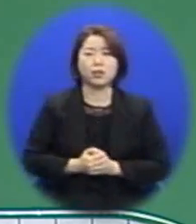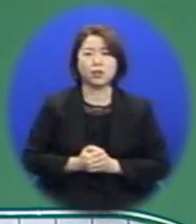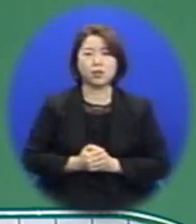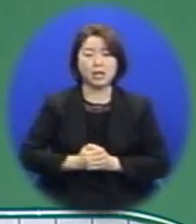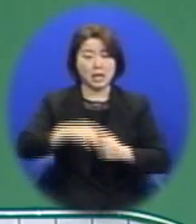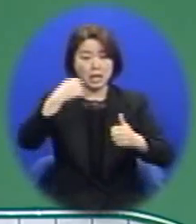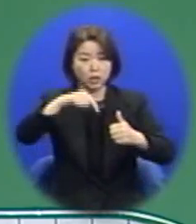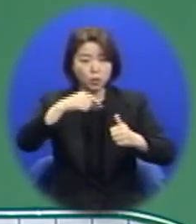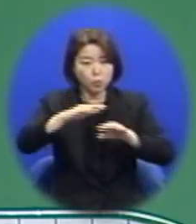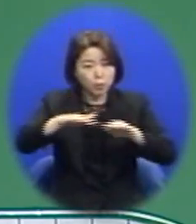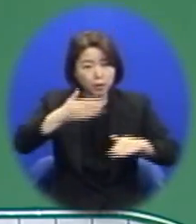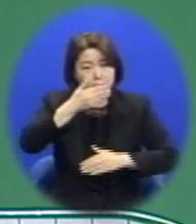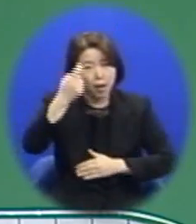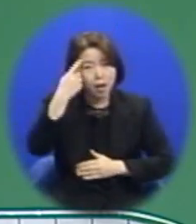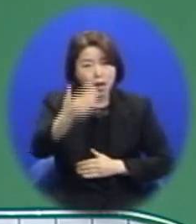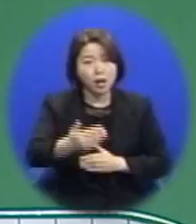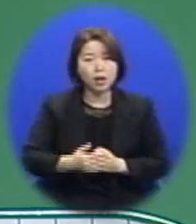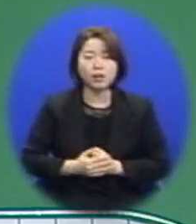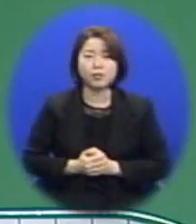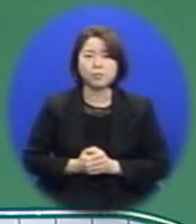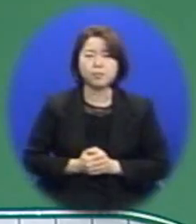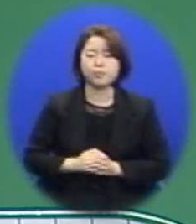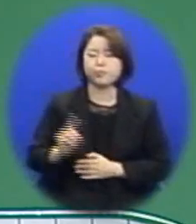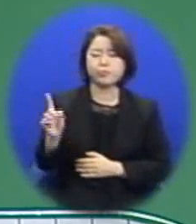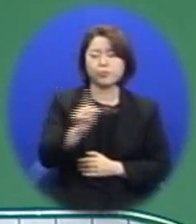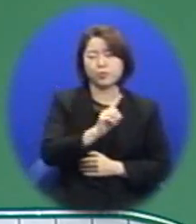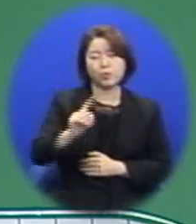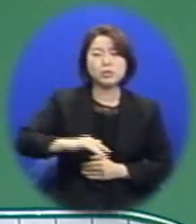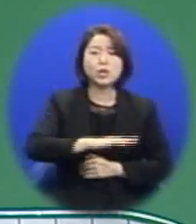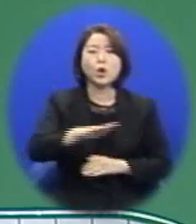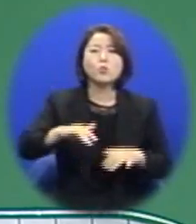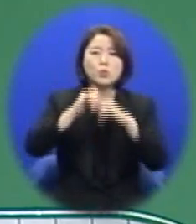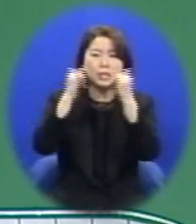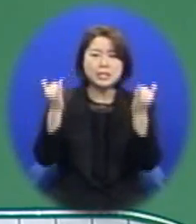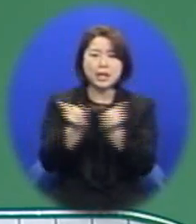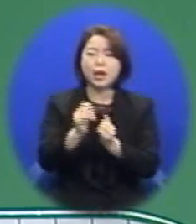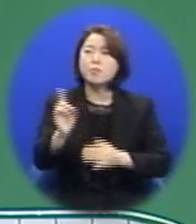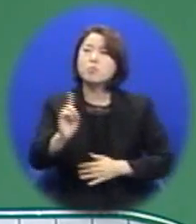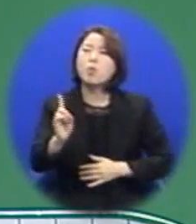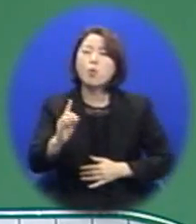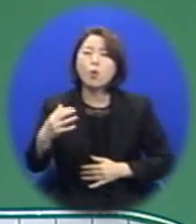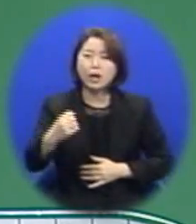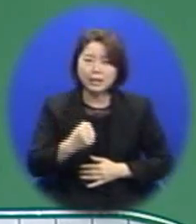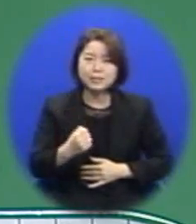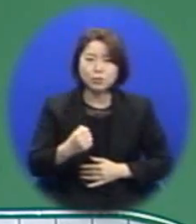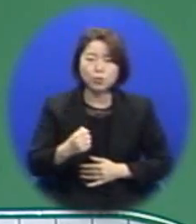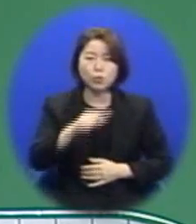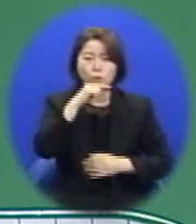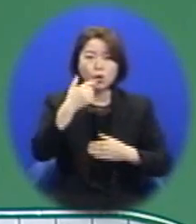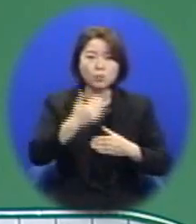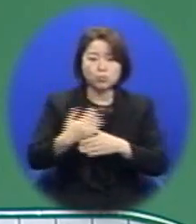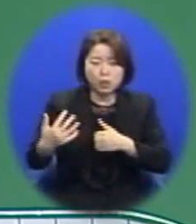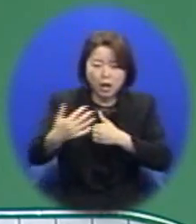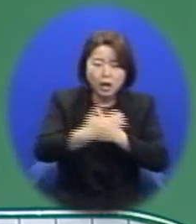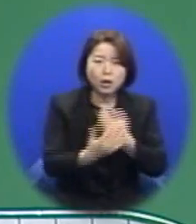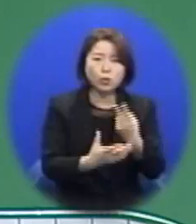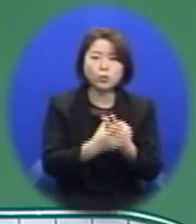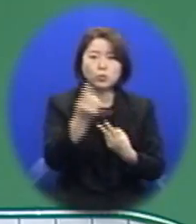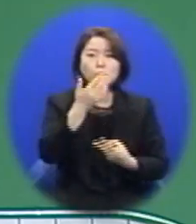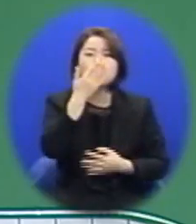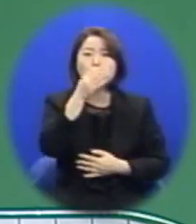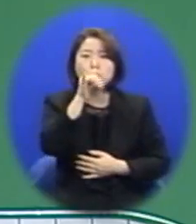교육이 해결할 수 있겠습니까? 도대체 우리 사회에 무엇이 우리가 북한을 끌어안고 통일시킬 수